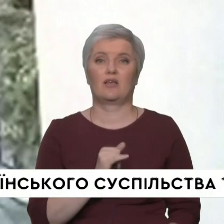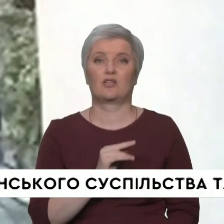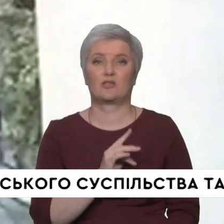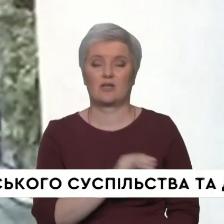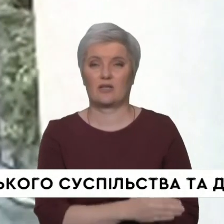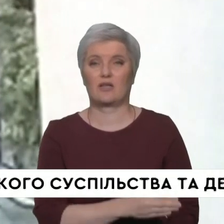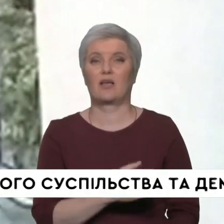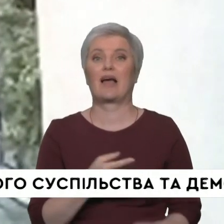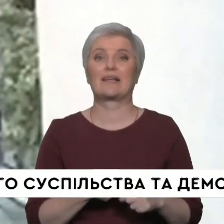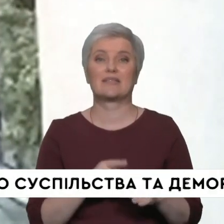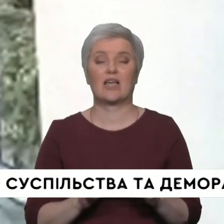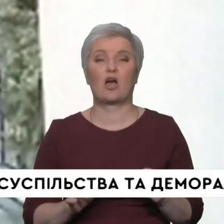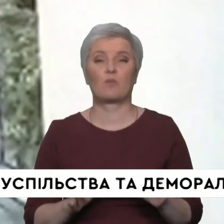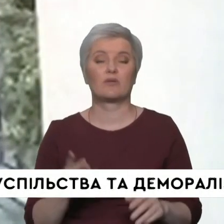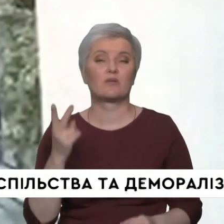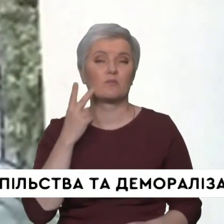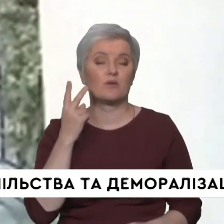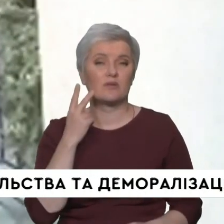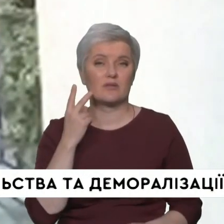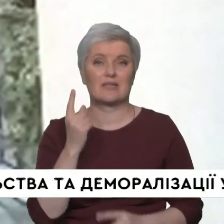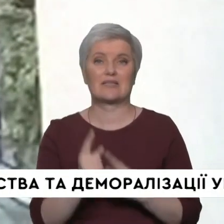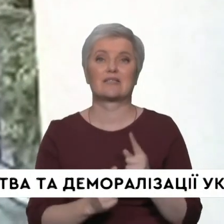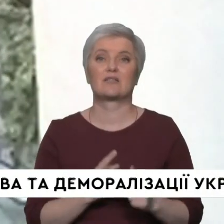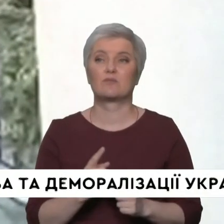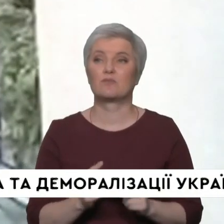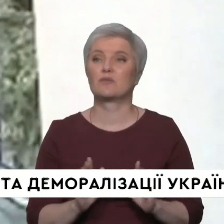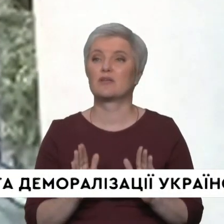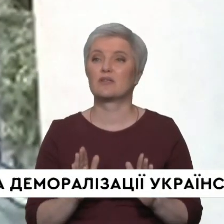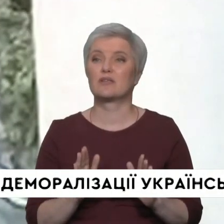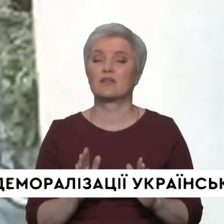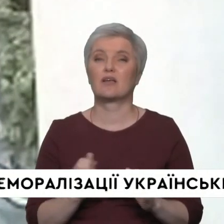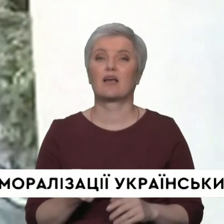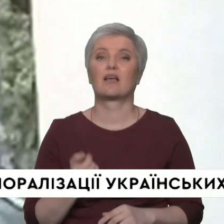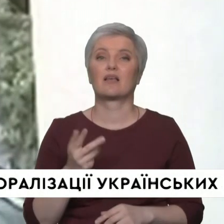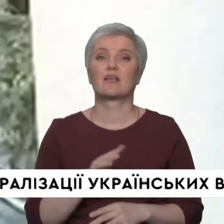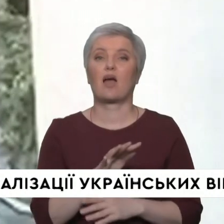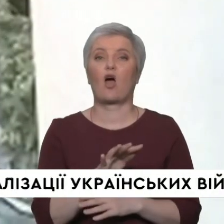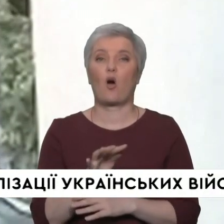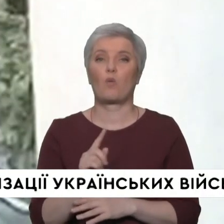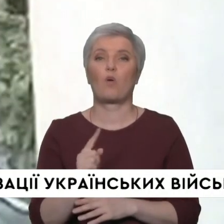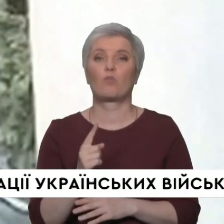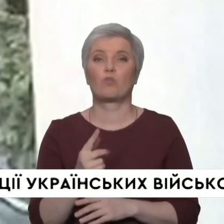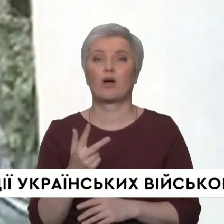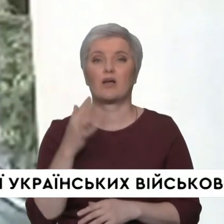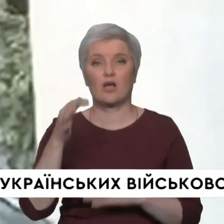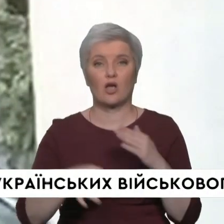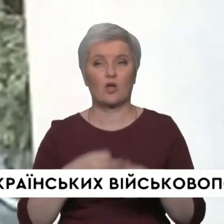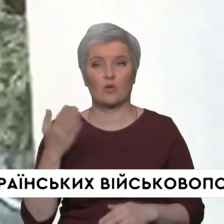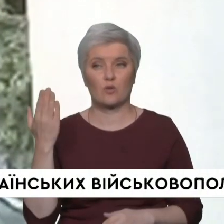Тому цей процес постійний, змінився тактика обстрілів, тому що три доби тому